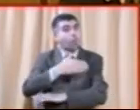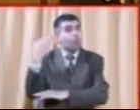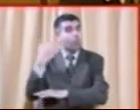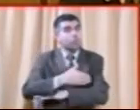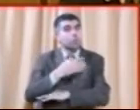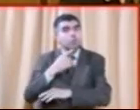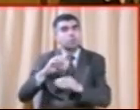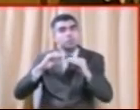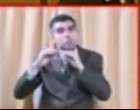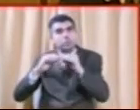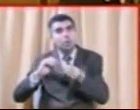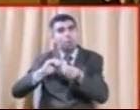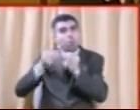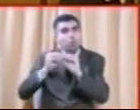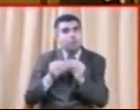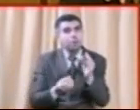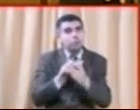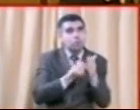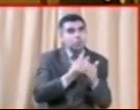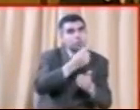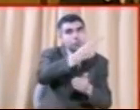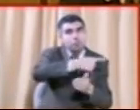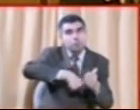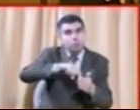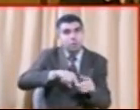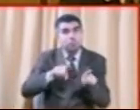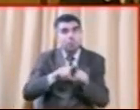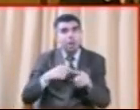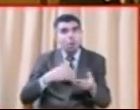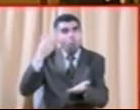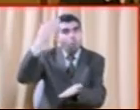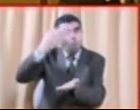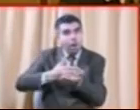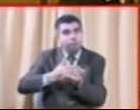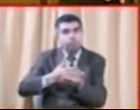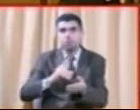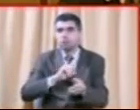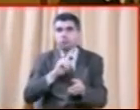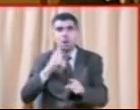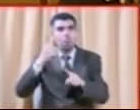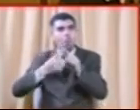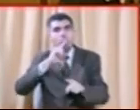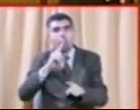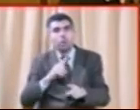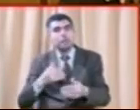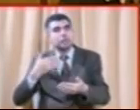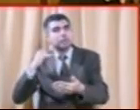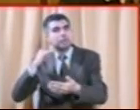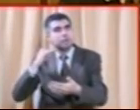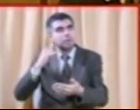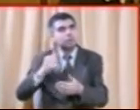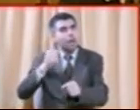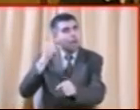هذا ما خصوش يمنعنا في الاستمرار في الموقف ديالنا يعني الثابت والمستقر